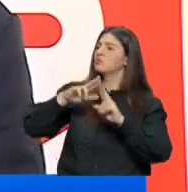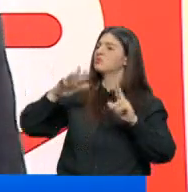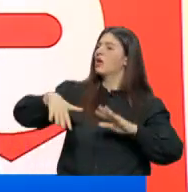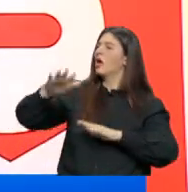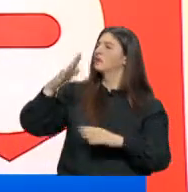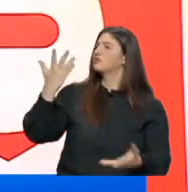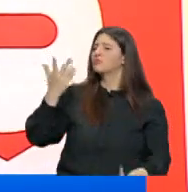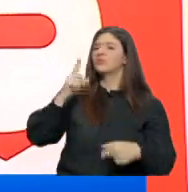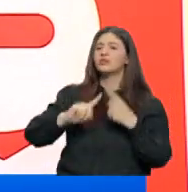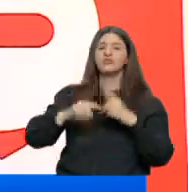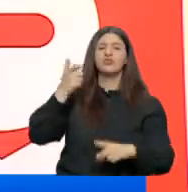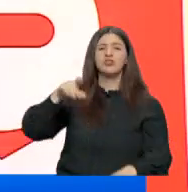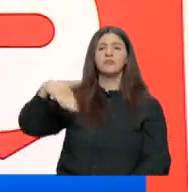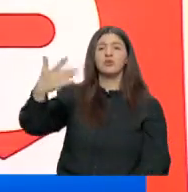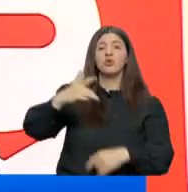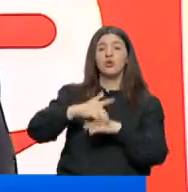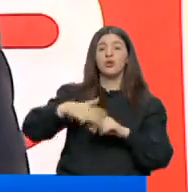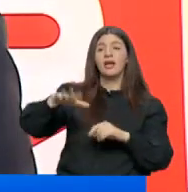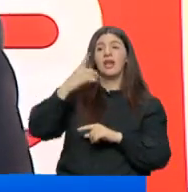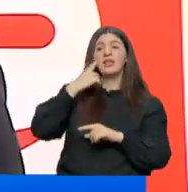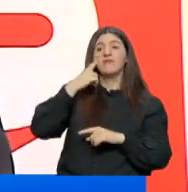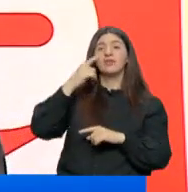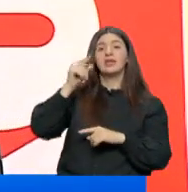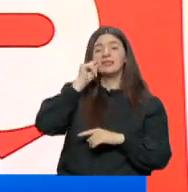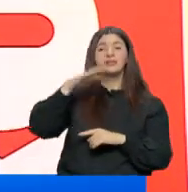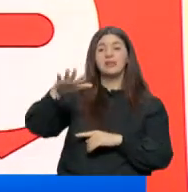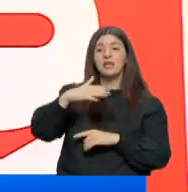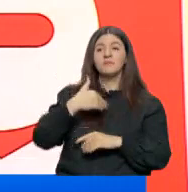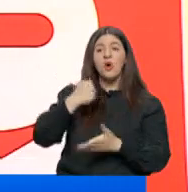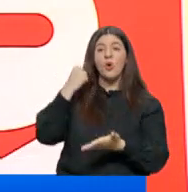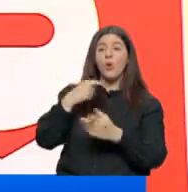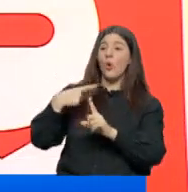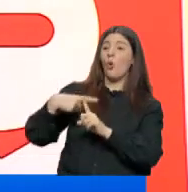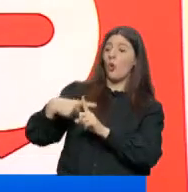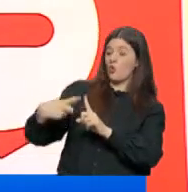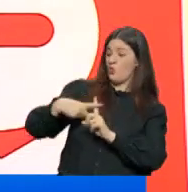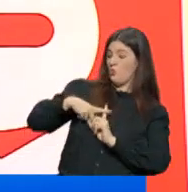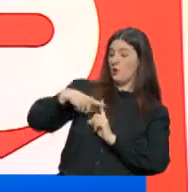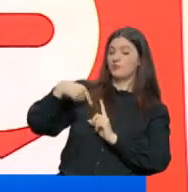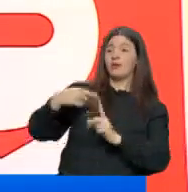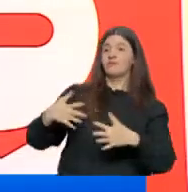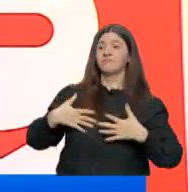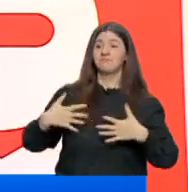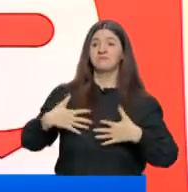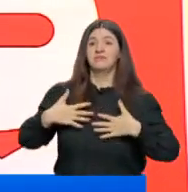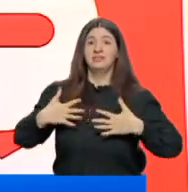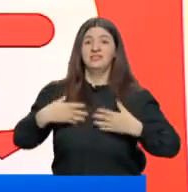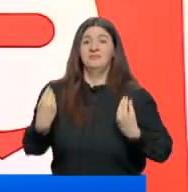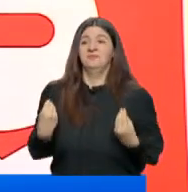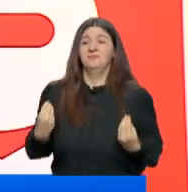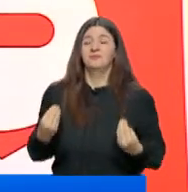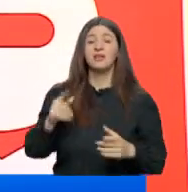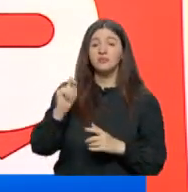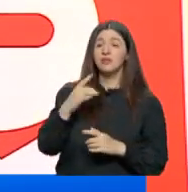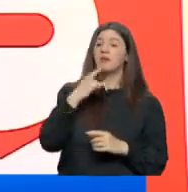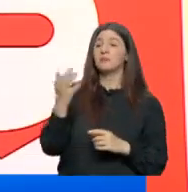uluslararası siyasetçi, başka ülkelerin devlet insanları bizi olumladıkları zaman biz bunu çok heyecanla karşılayacağız da